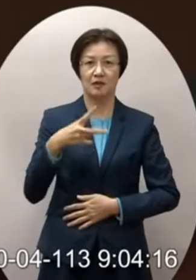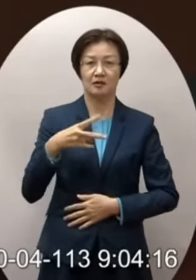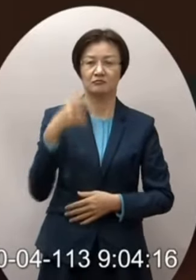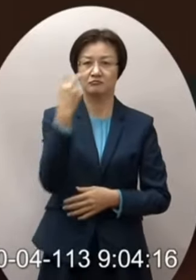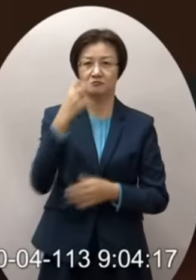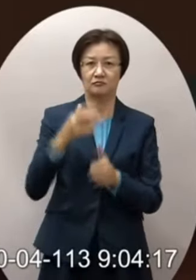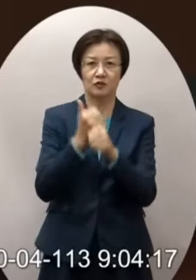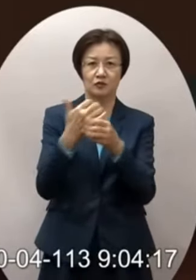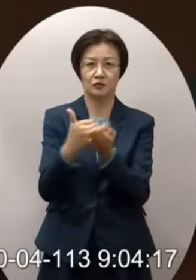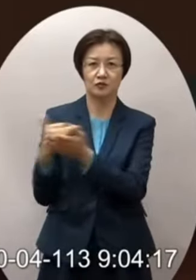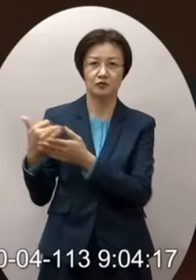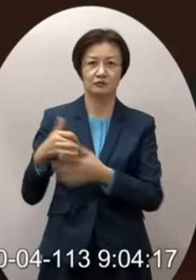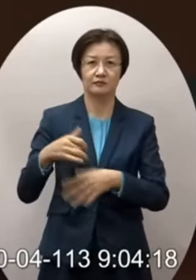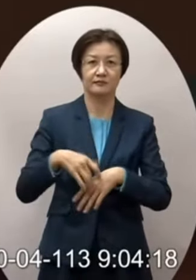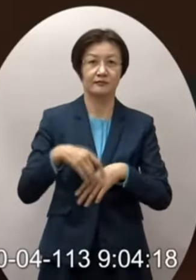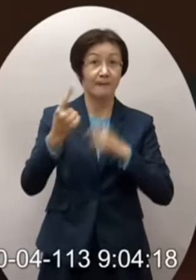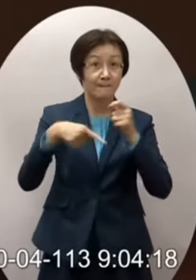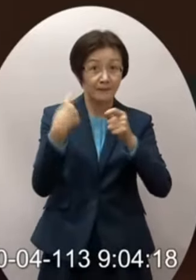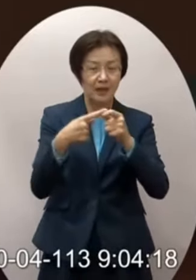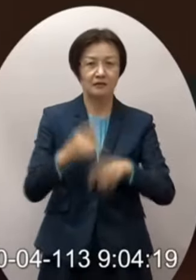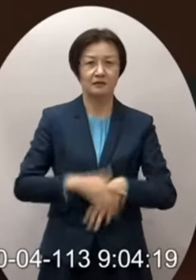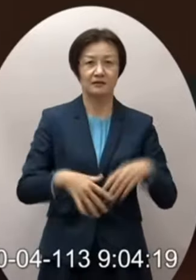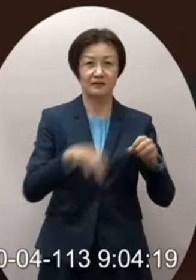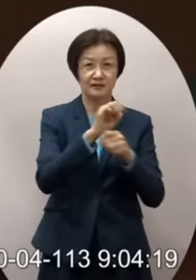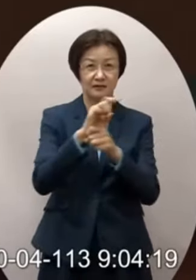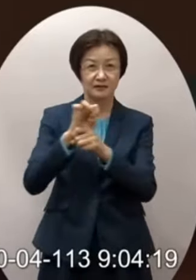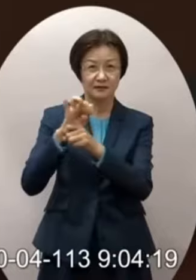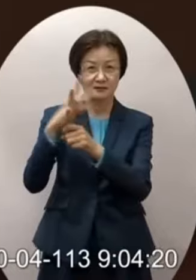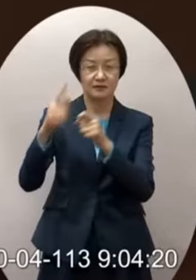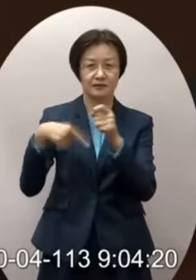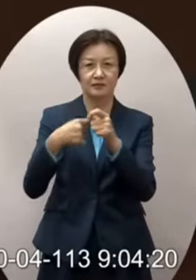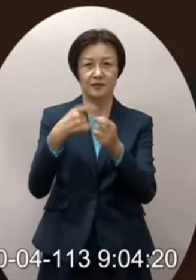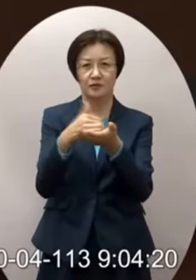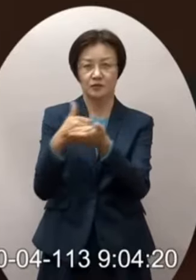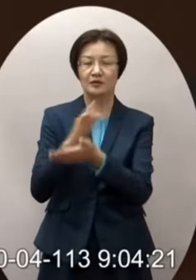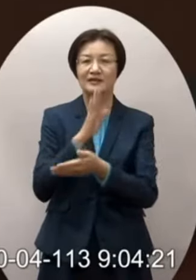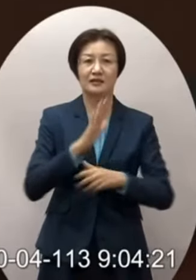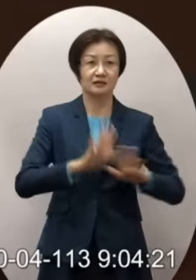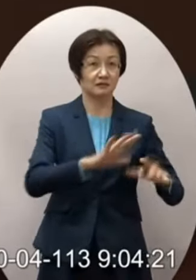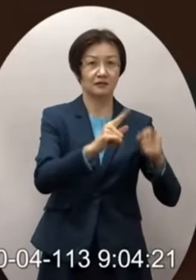是明年，也就是114年